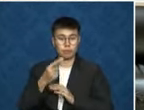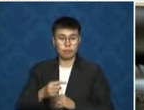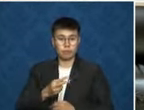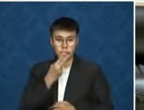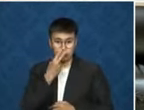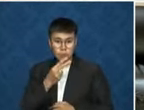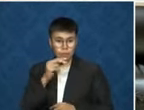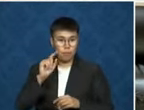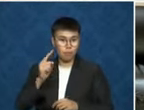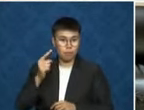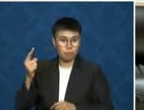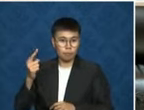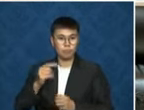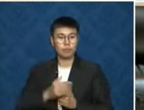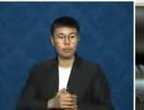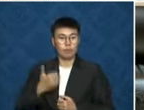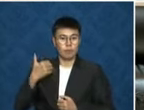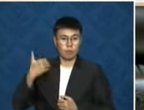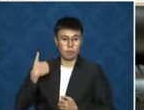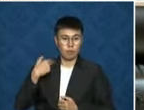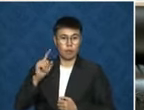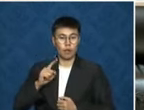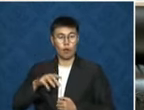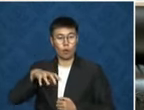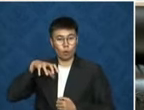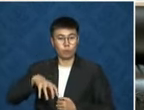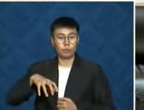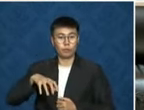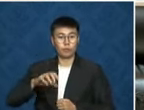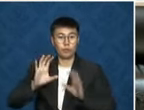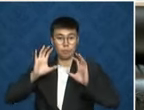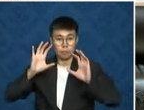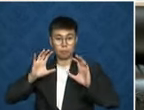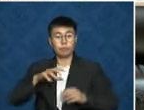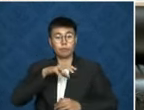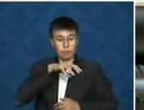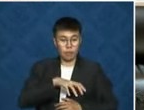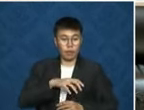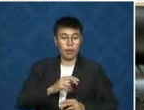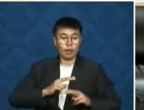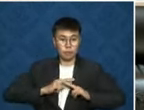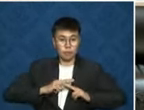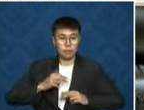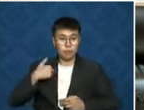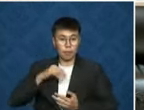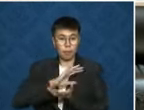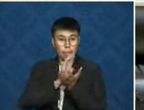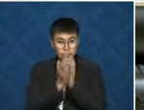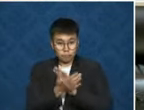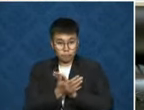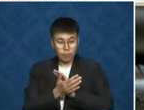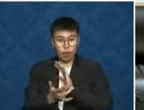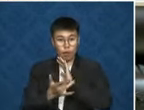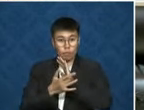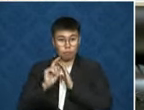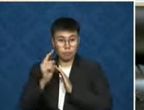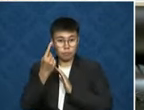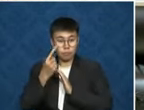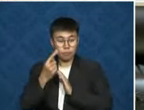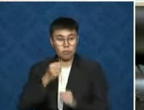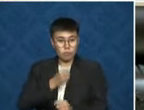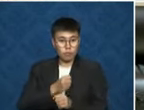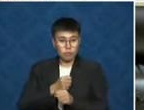มไทยในหลายๆอุตสาหกรรมหลายๆหน่วยงานทั้งภาครัฐและภาคเอกชนค่ะมีการประยุกต์ใช้ปัญญาประดิษฐ์เพื่อเพิ่มประสิทธิภา